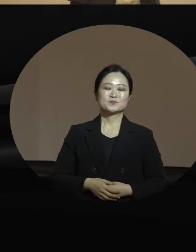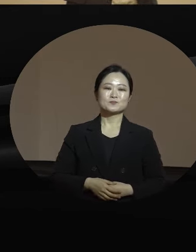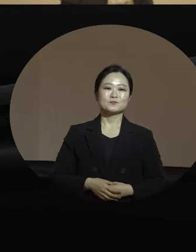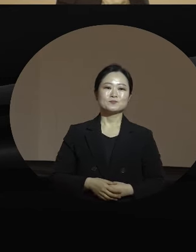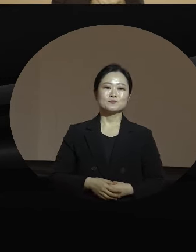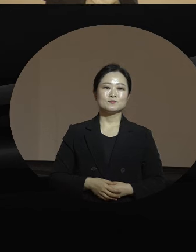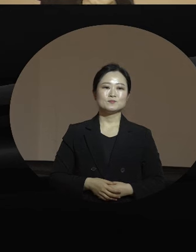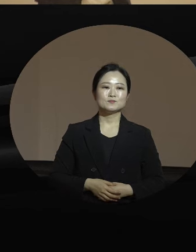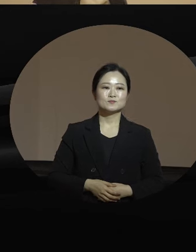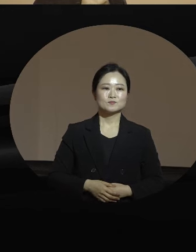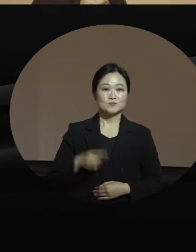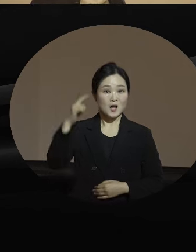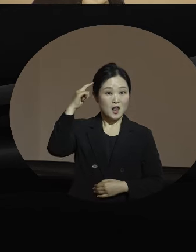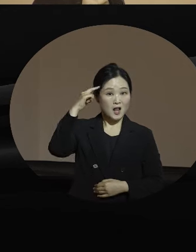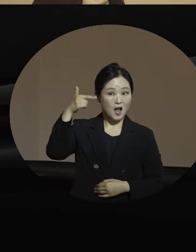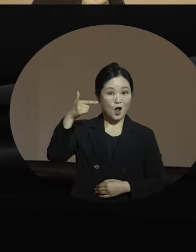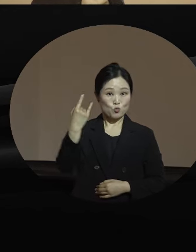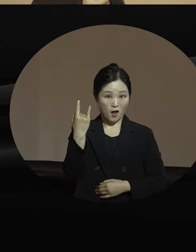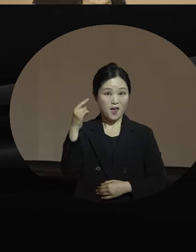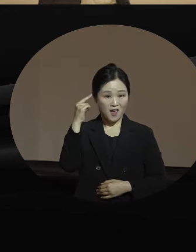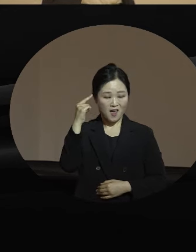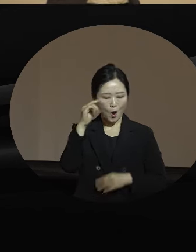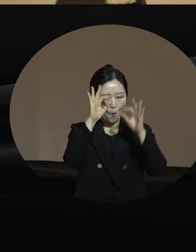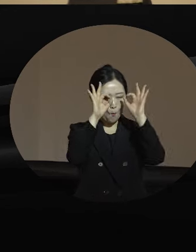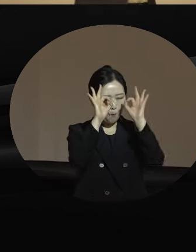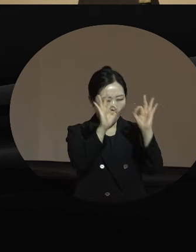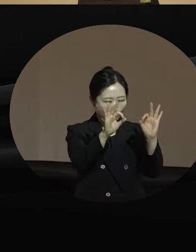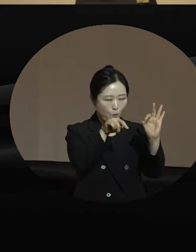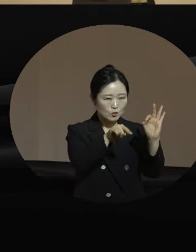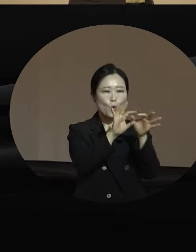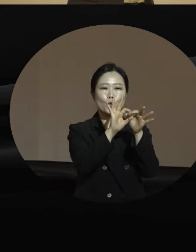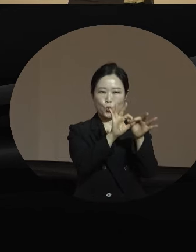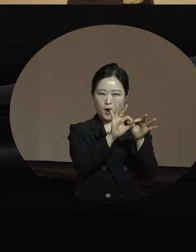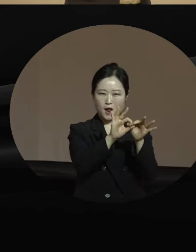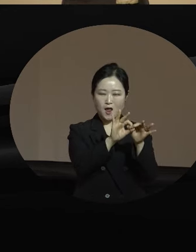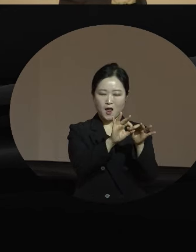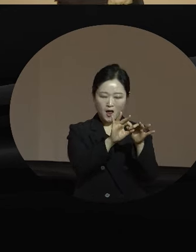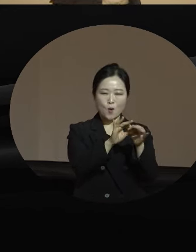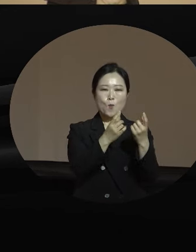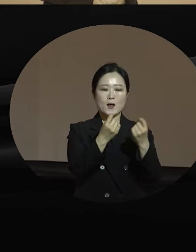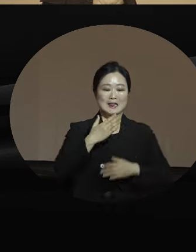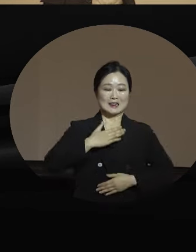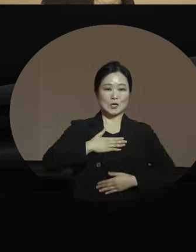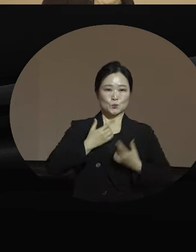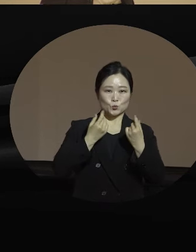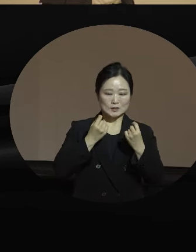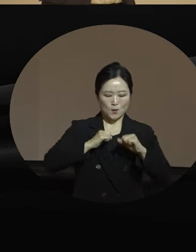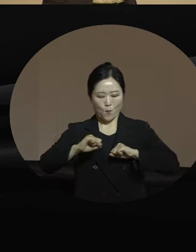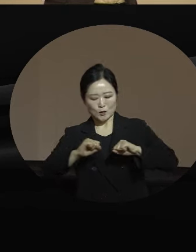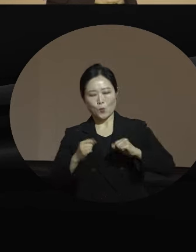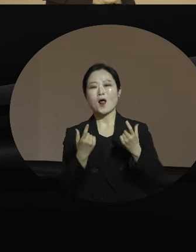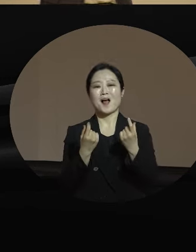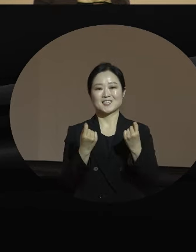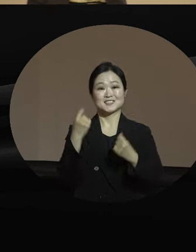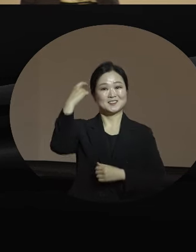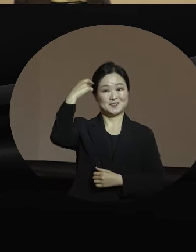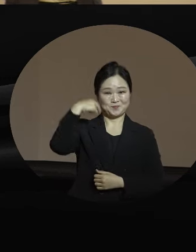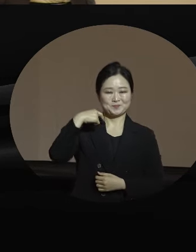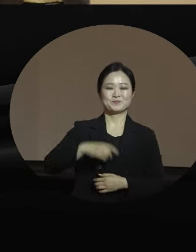시스템이 우리는 타인의 존재를 안 보는 것 같지만 계속 보면서 암묵적으로 학습해요. 우리 주변의 문화 예술 환경이